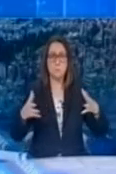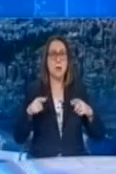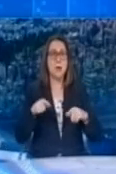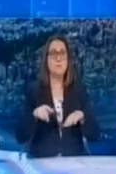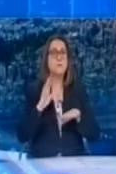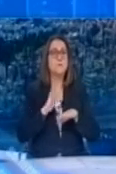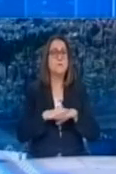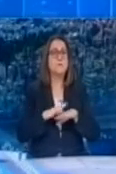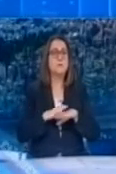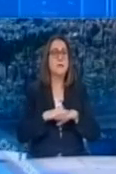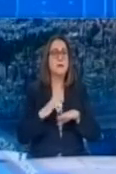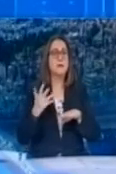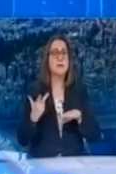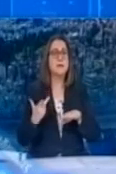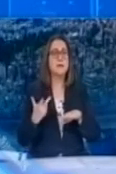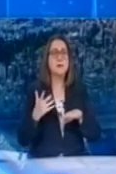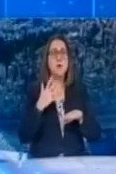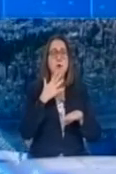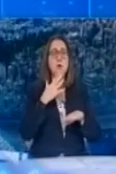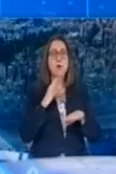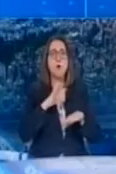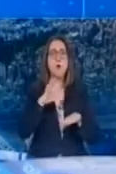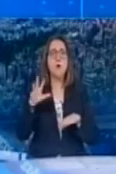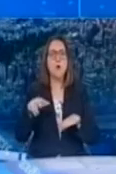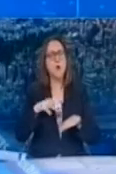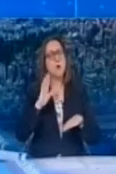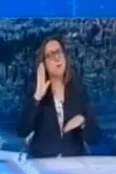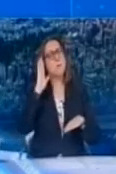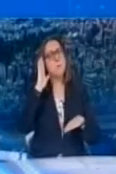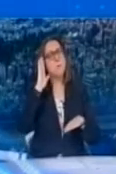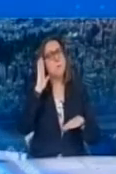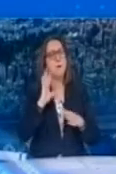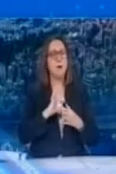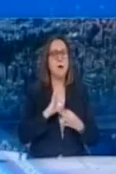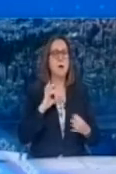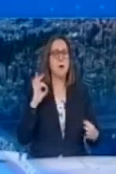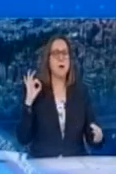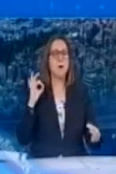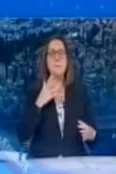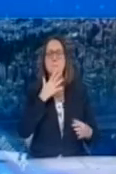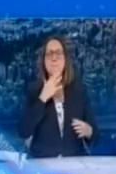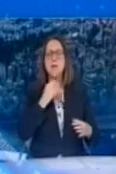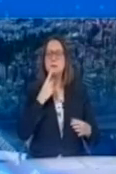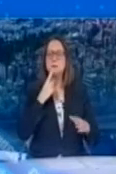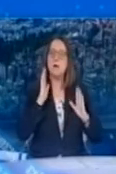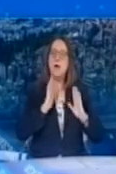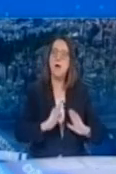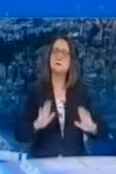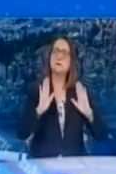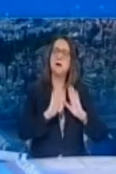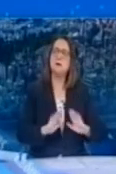του κοινού σχεδίου σωτηρίας, ζητώντας παράλληλα να δοθούν στη δημοσιότητα τα πρακτικά της Επιτροπής των Επιστημόνων.